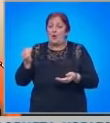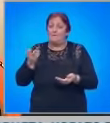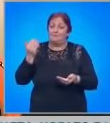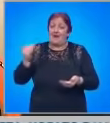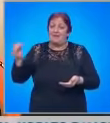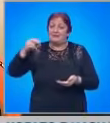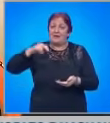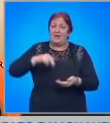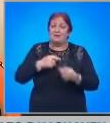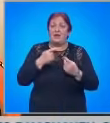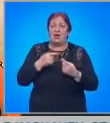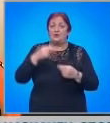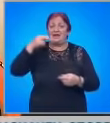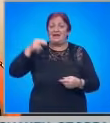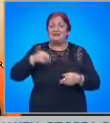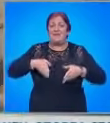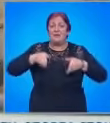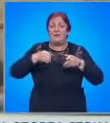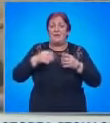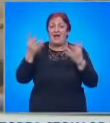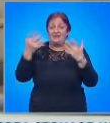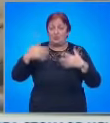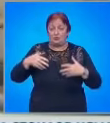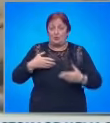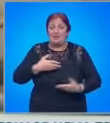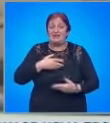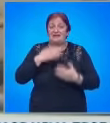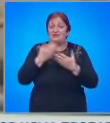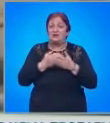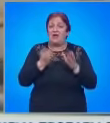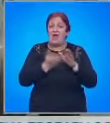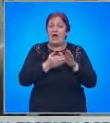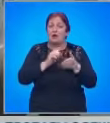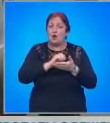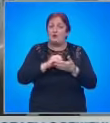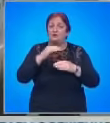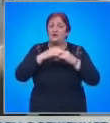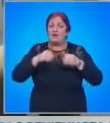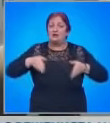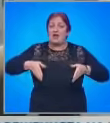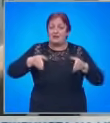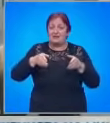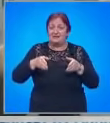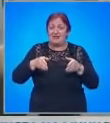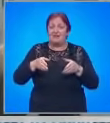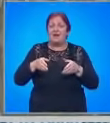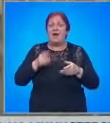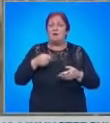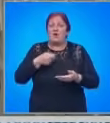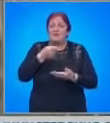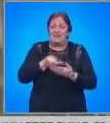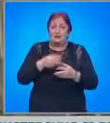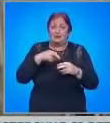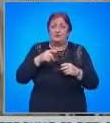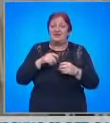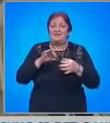прибрали от Агенция Пътна инфраструктура. Поискали са всички договори за строежа на магистрала Хемус по инхаус възлагането.